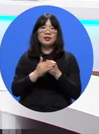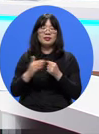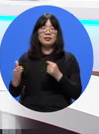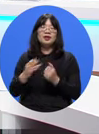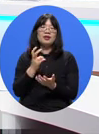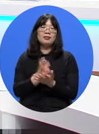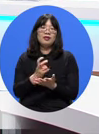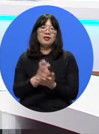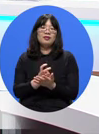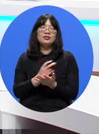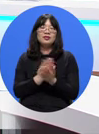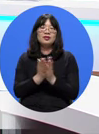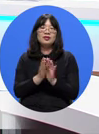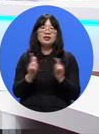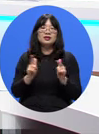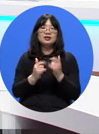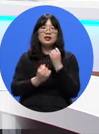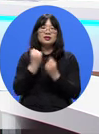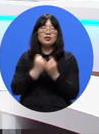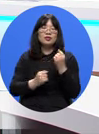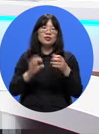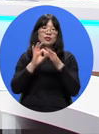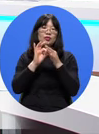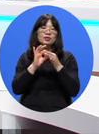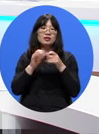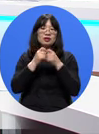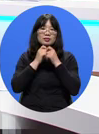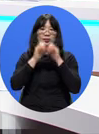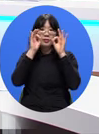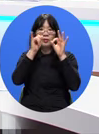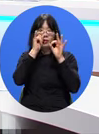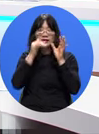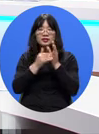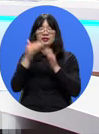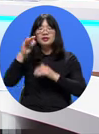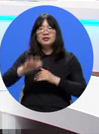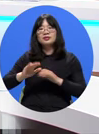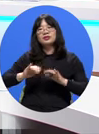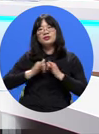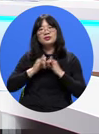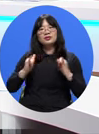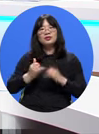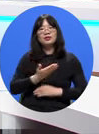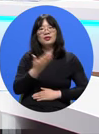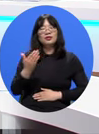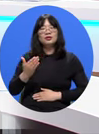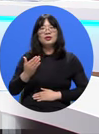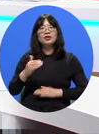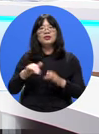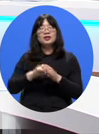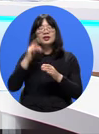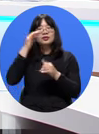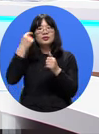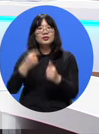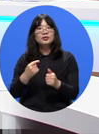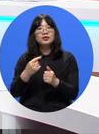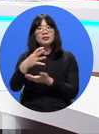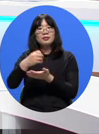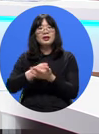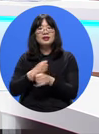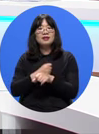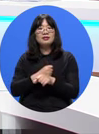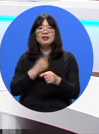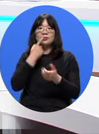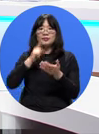근데 법이나 이런 거 해석을 통해서 이제 살펴보긴 했지만 사실 국민 여러분들이 문화예술 교육을 받아들이는 거는